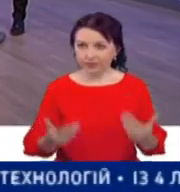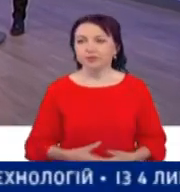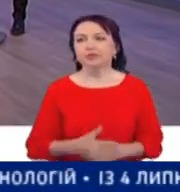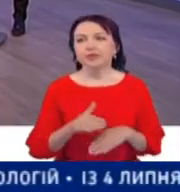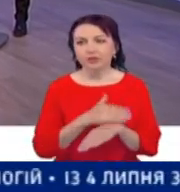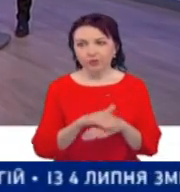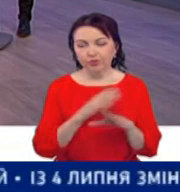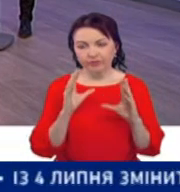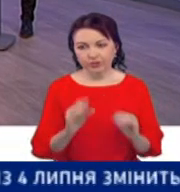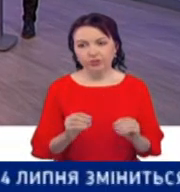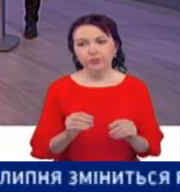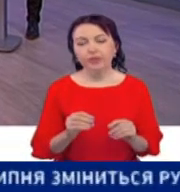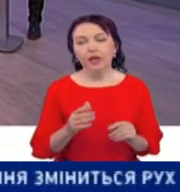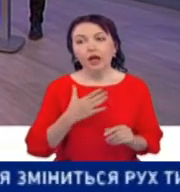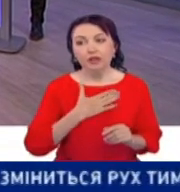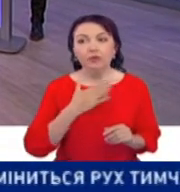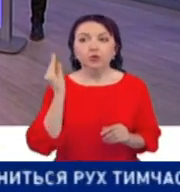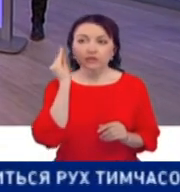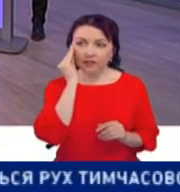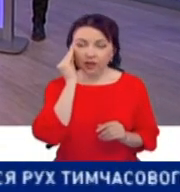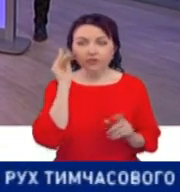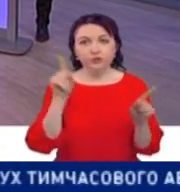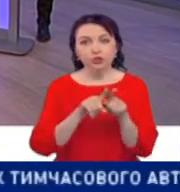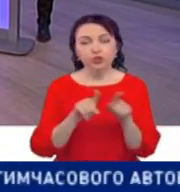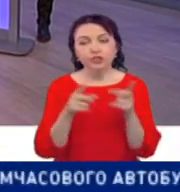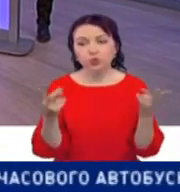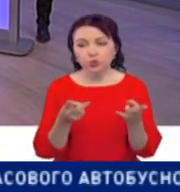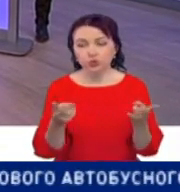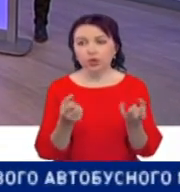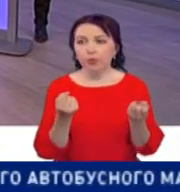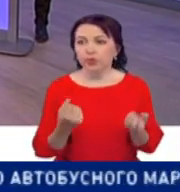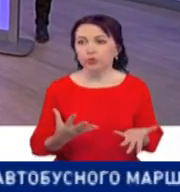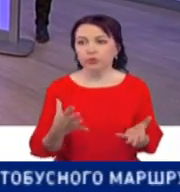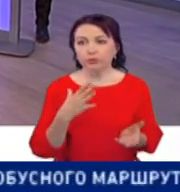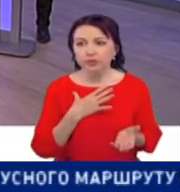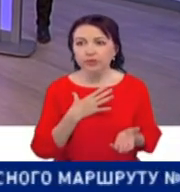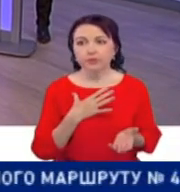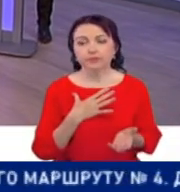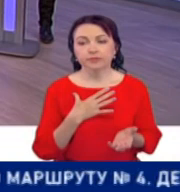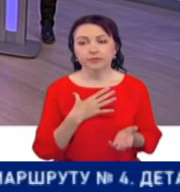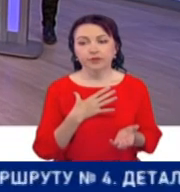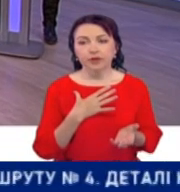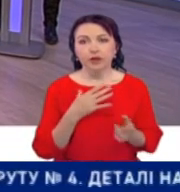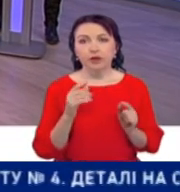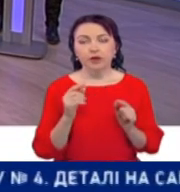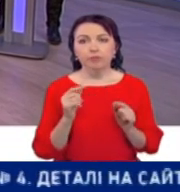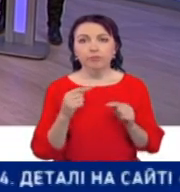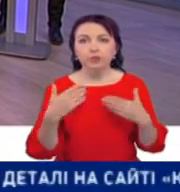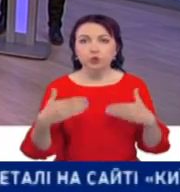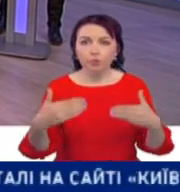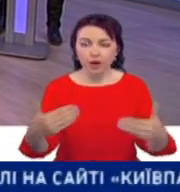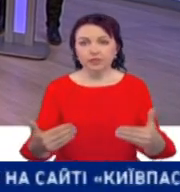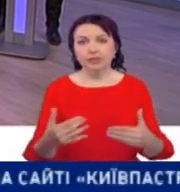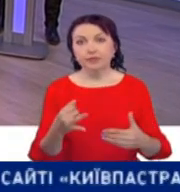вечір. Ви знаєте, на мій взгляд, все-таки потрібно просто бути, скажімо так, поступательним. І то,